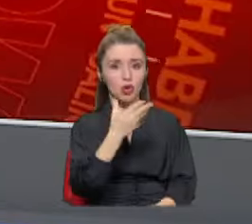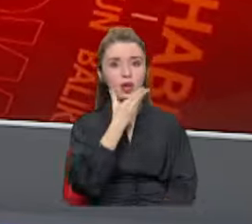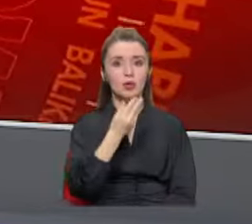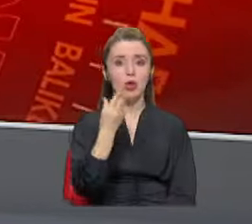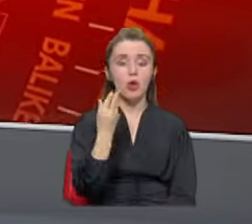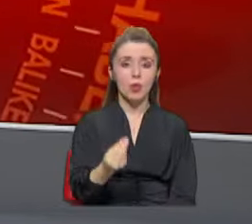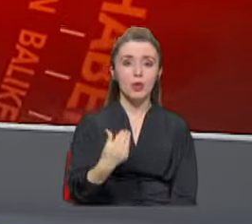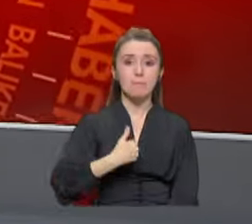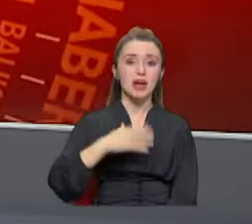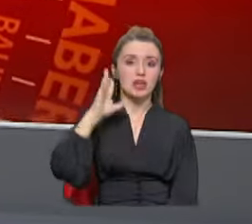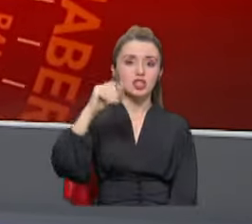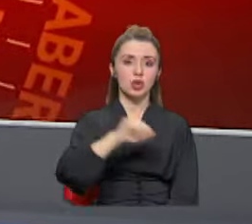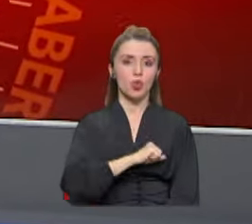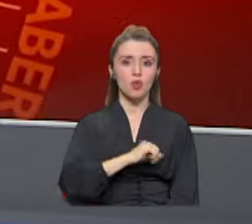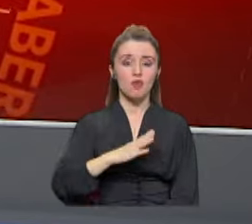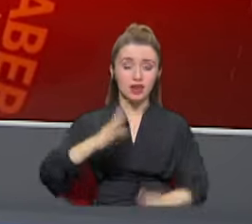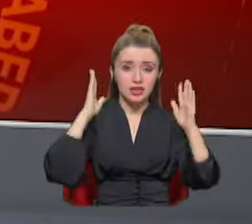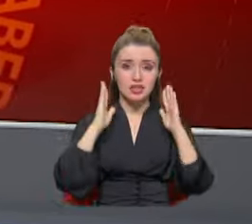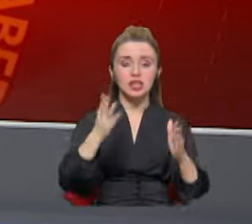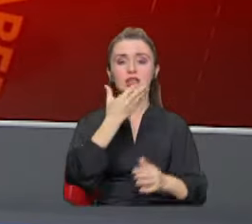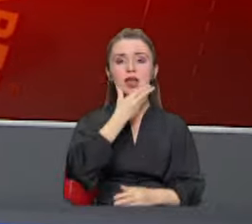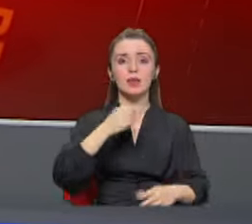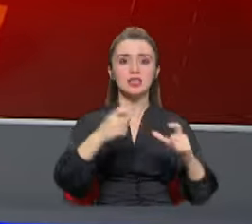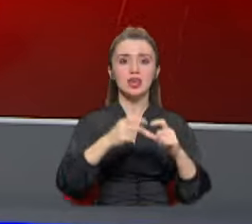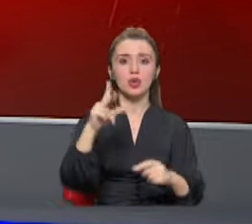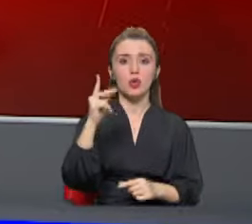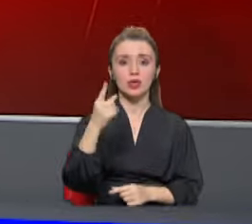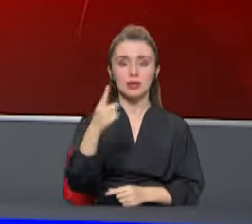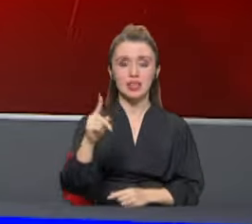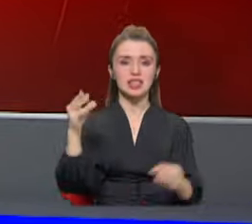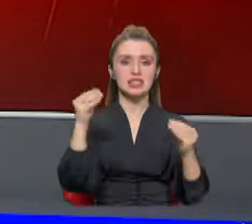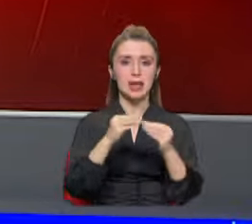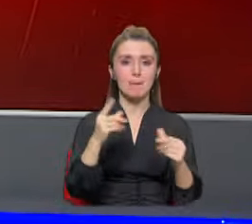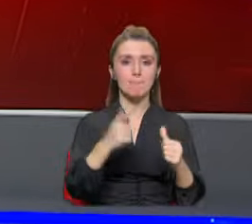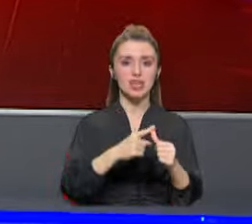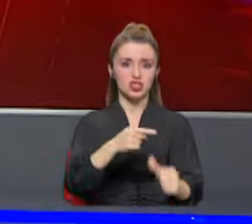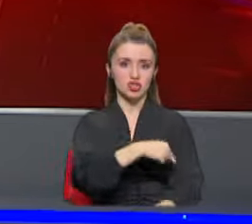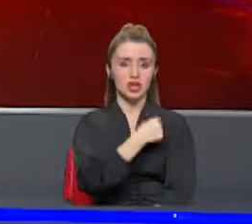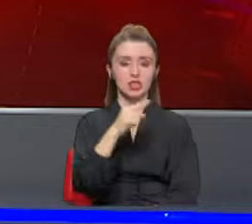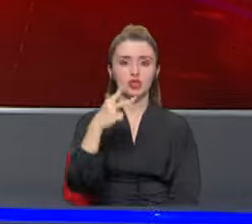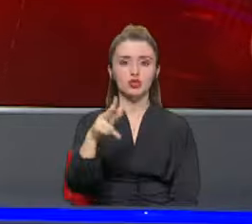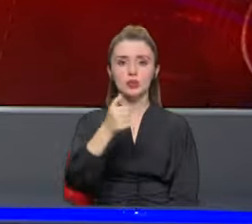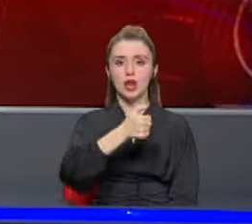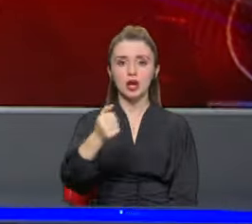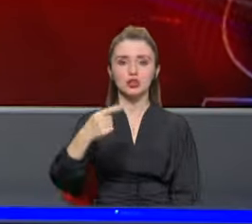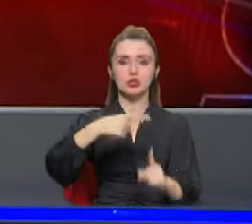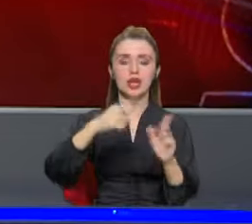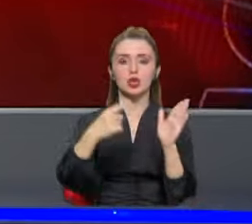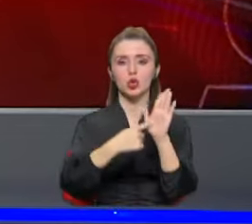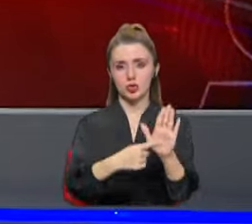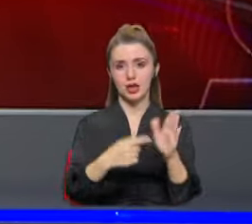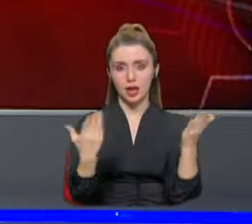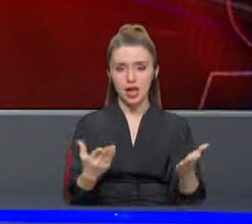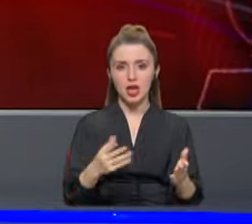olmaktan, yarınlardan korkuyorum. Keşke emekliye seyyanen 12 bin zam, birinci dereceye 3600 ek gösterge